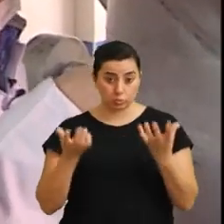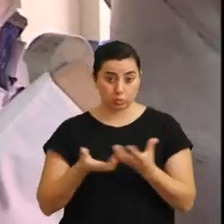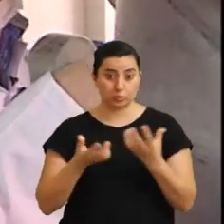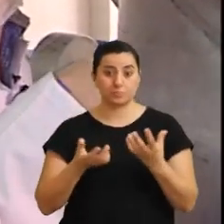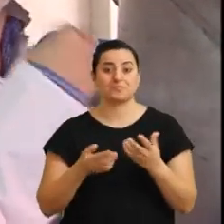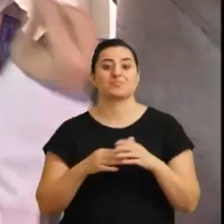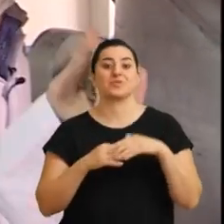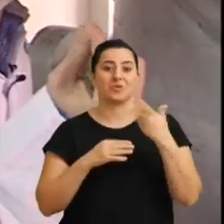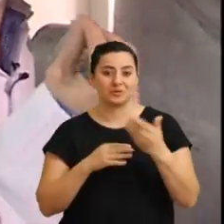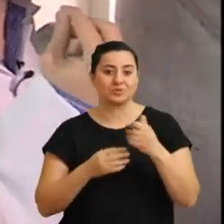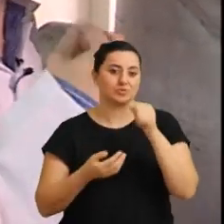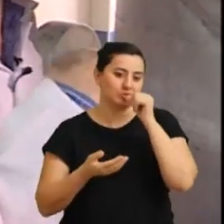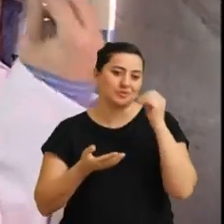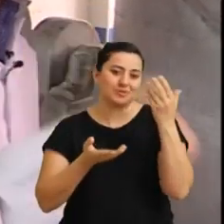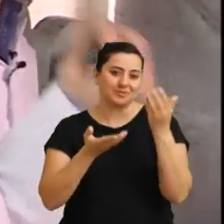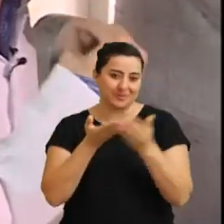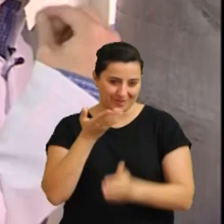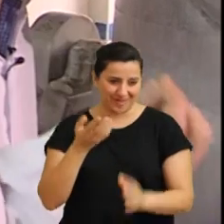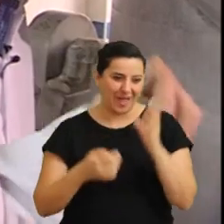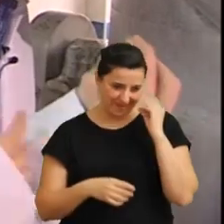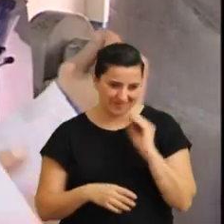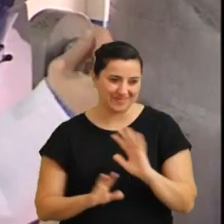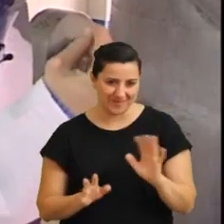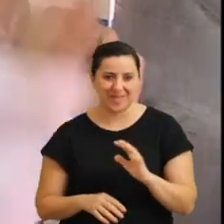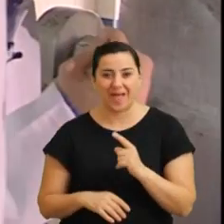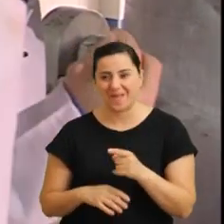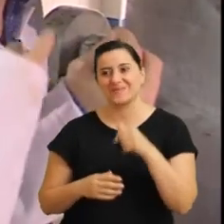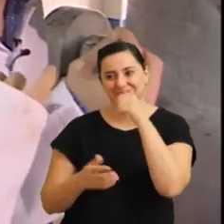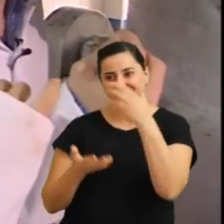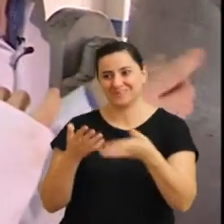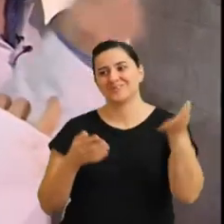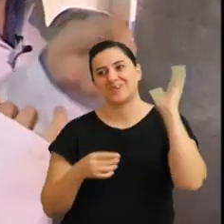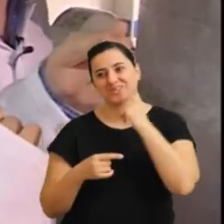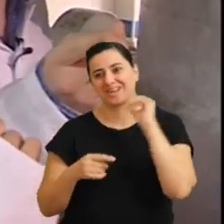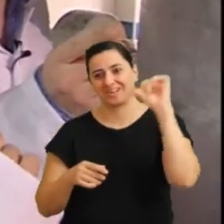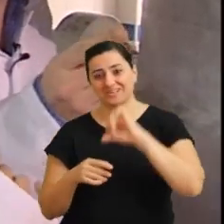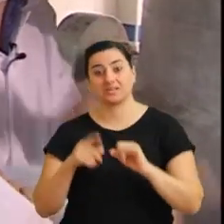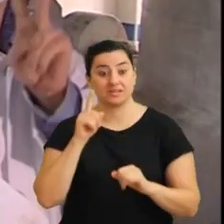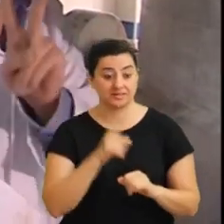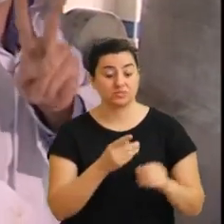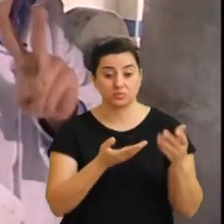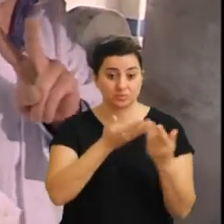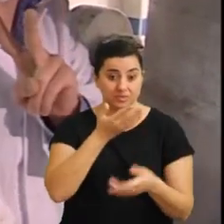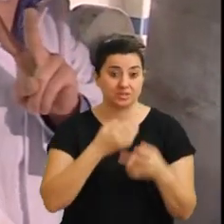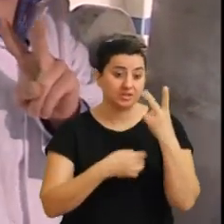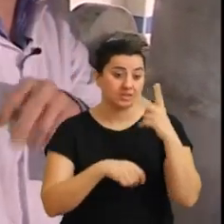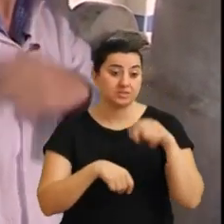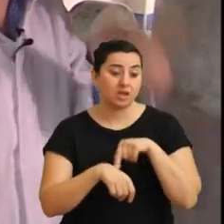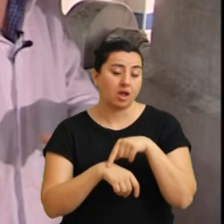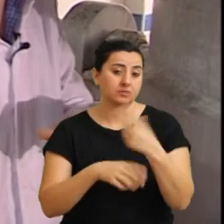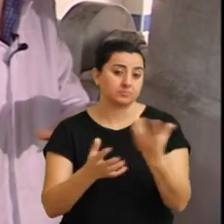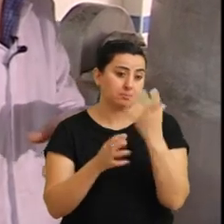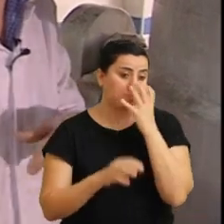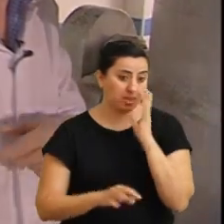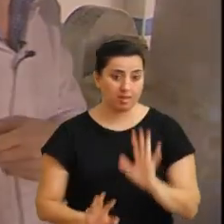Tamam mı? Sonra süzeceğiz. Sonra. Öğrendim. Şimdi yapıştır. Sonra da şeker atacağız. süzeceğiz. O zaman şimdi 2 saat bu kaynayacakmış.